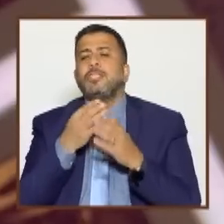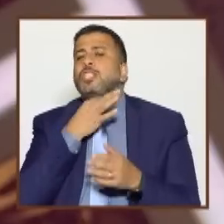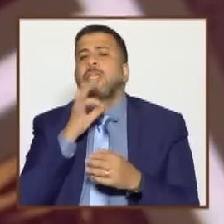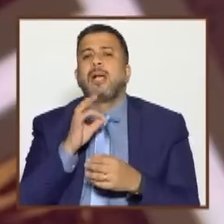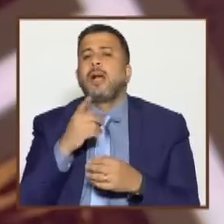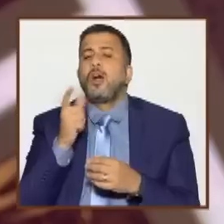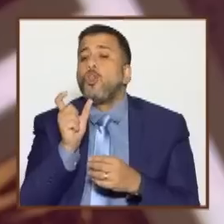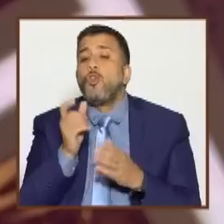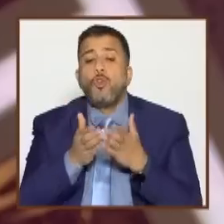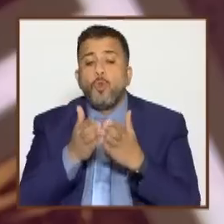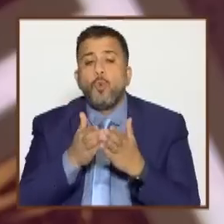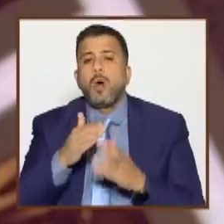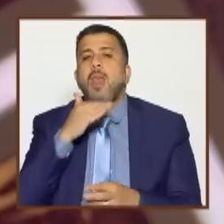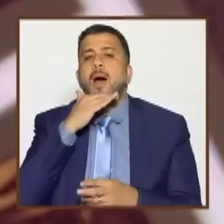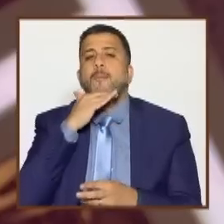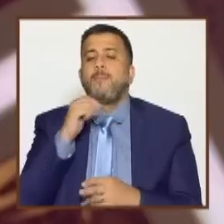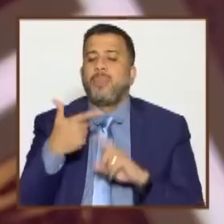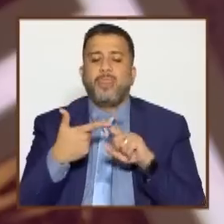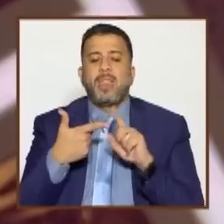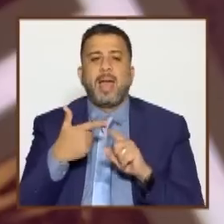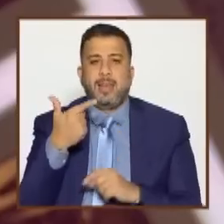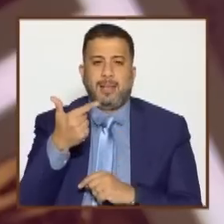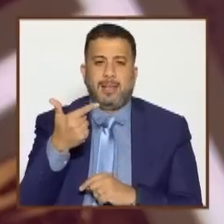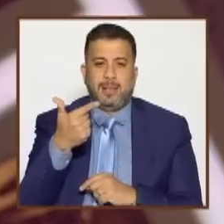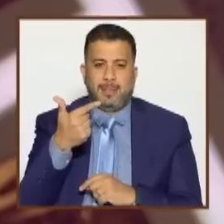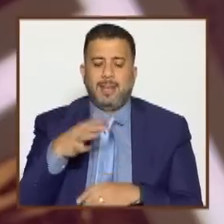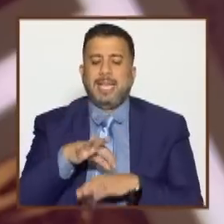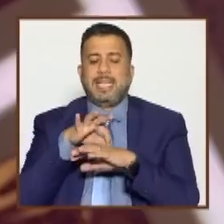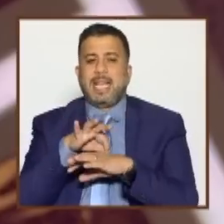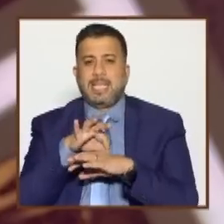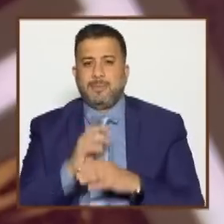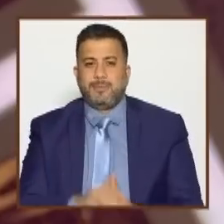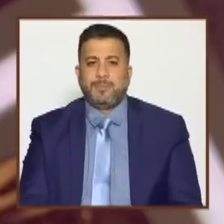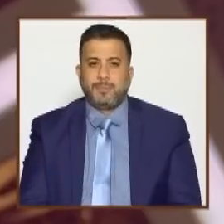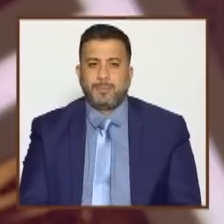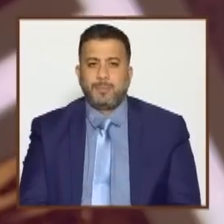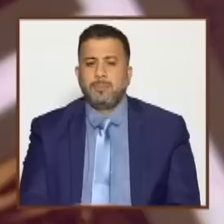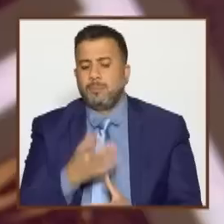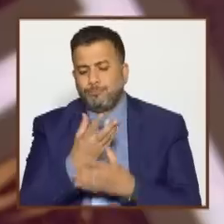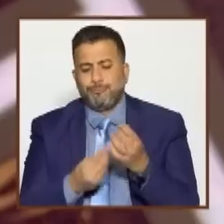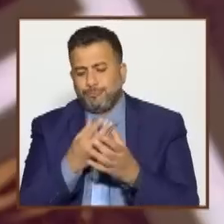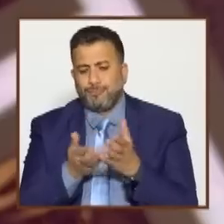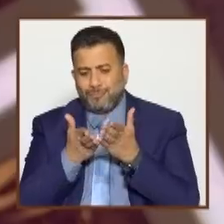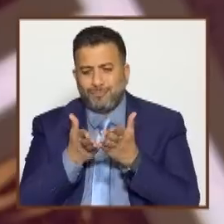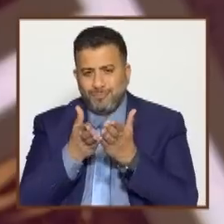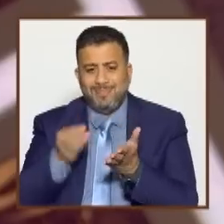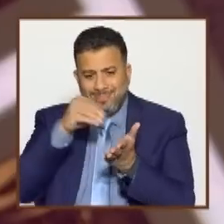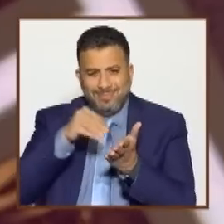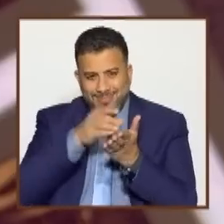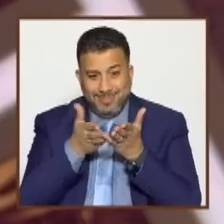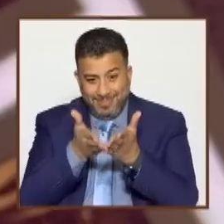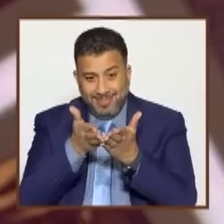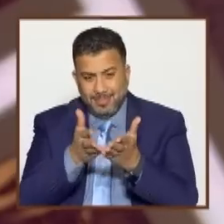الثاني للبشرية. ثم بعد ذلك جاءت يعني توالد الناس وكذا، وحصل